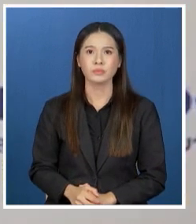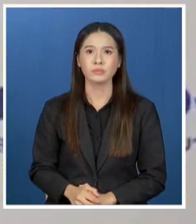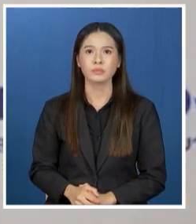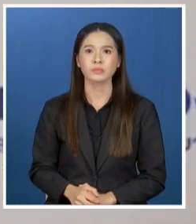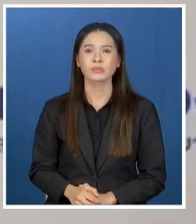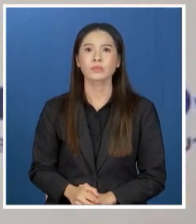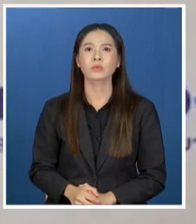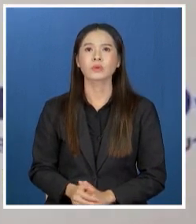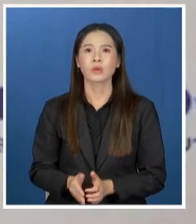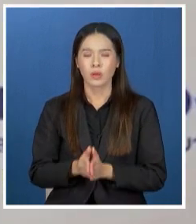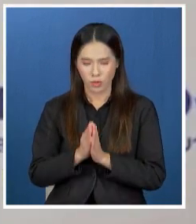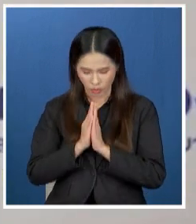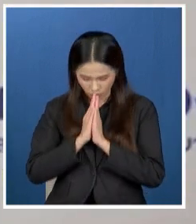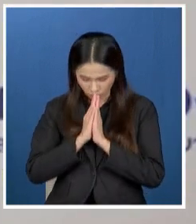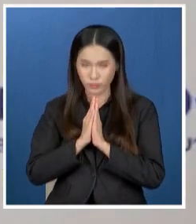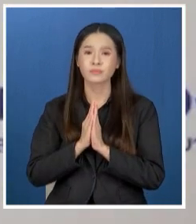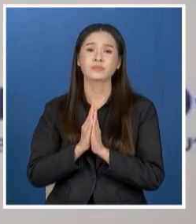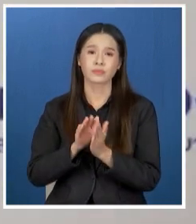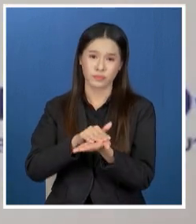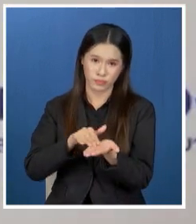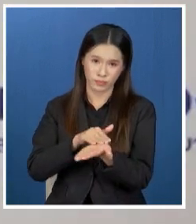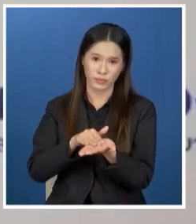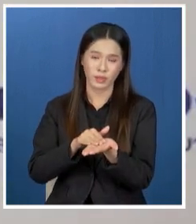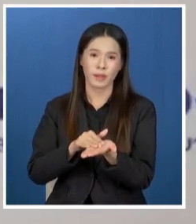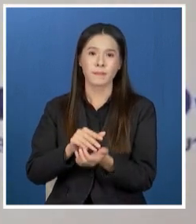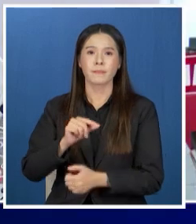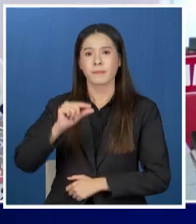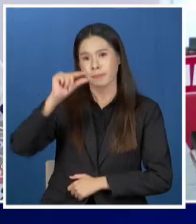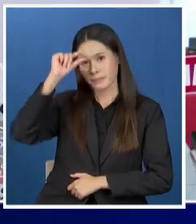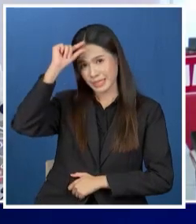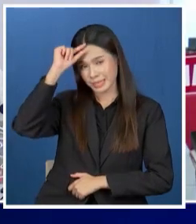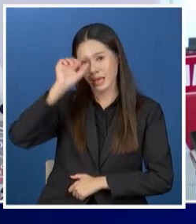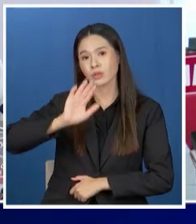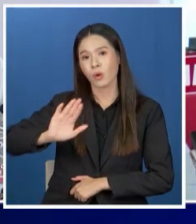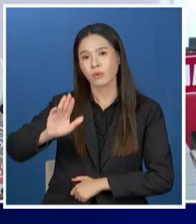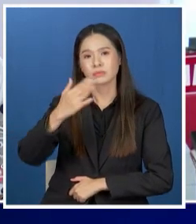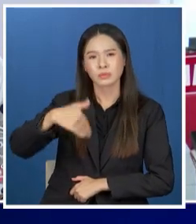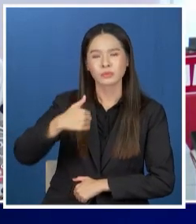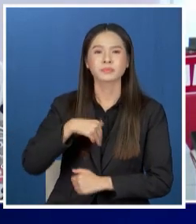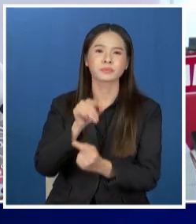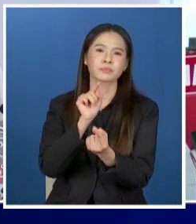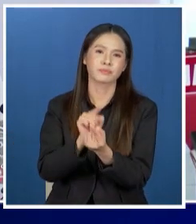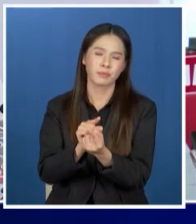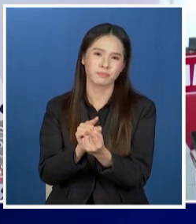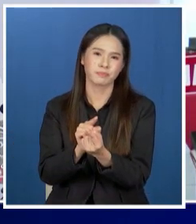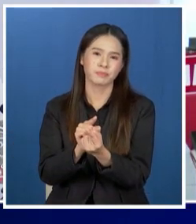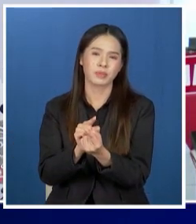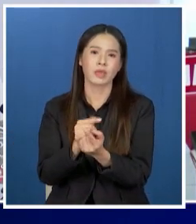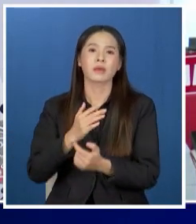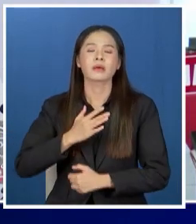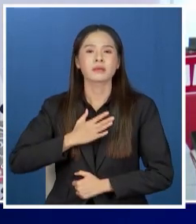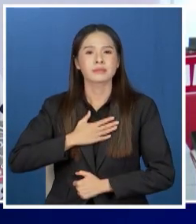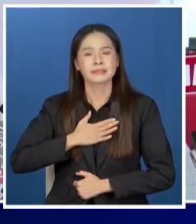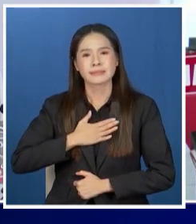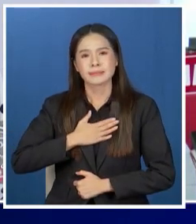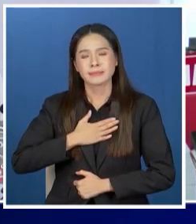ก็ขอกราบอภัยพี่ณวัฒน์แล้วก็มิสแกนทั้งหมดด้วยนะคะที่เกิดเรื่องนี้ขึ้นที่วีแบ